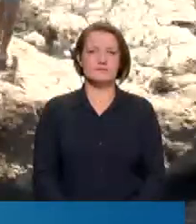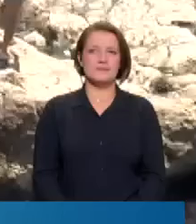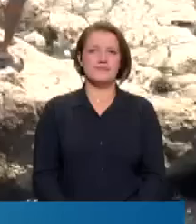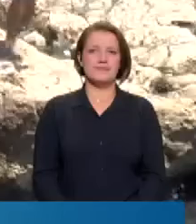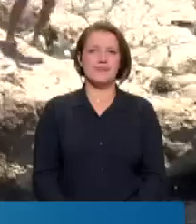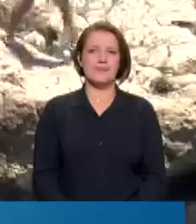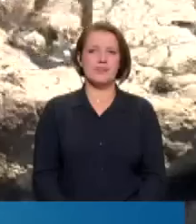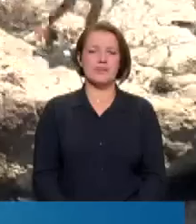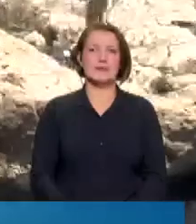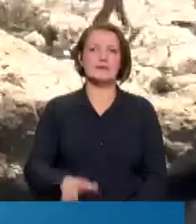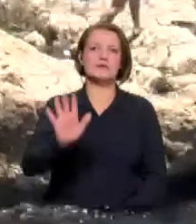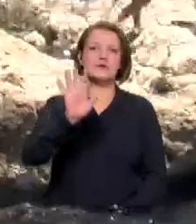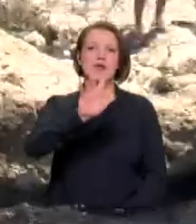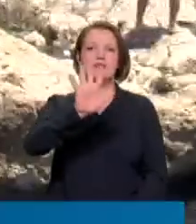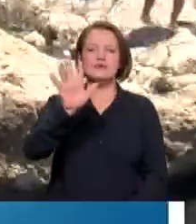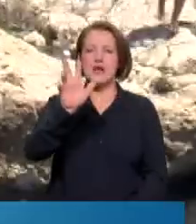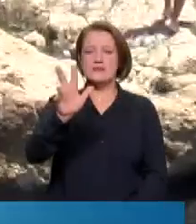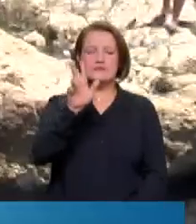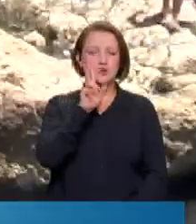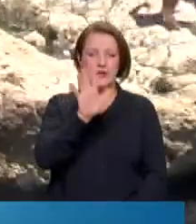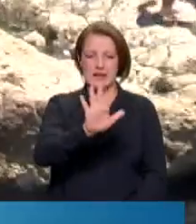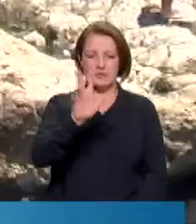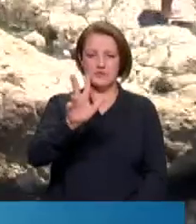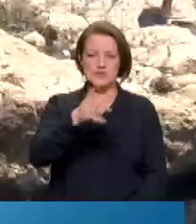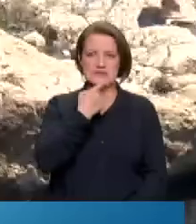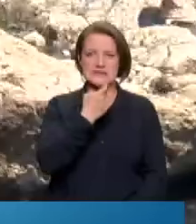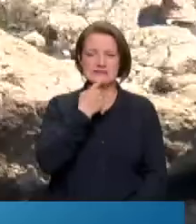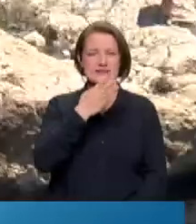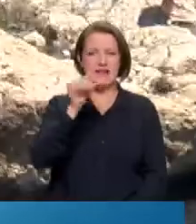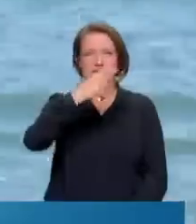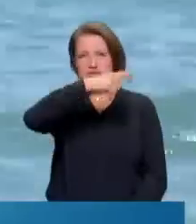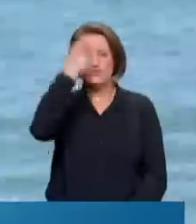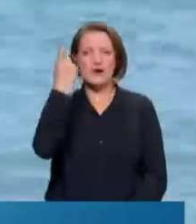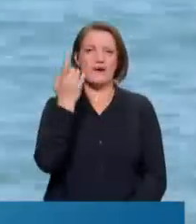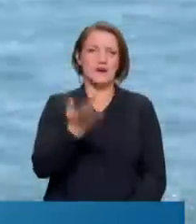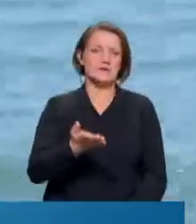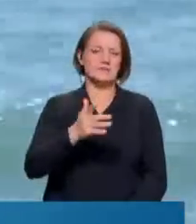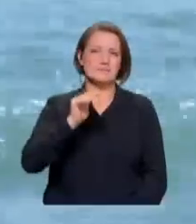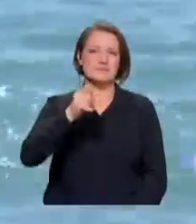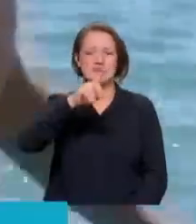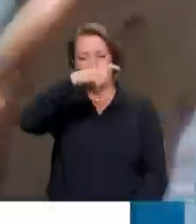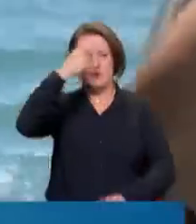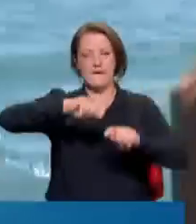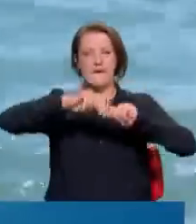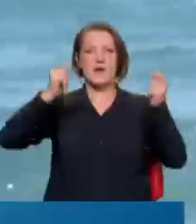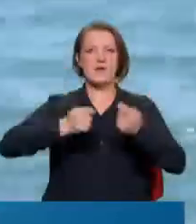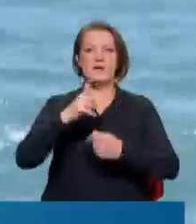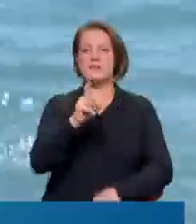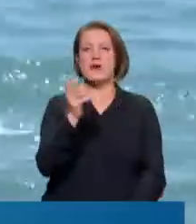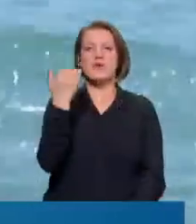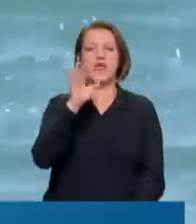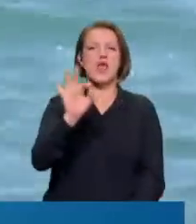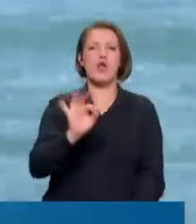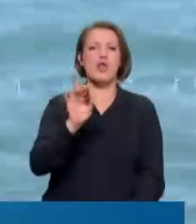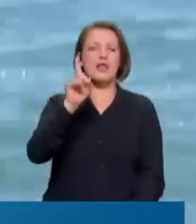açıklandı son 53 Yılın en sıcak 7 Yaz mevsimini geçirdi Türkiye bu yıl sıcaklık rekoru kırıldı geçtiğimiz Aysa